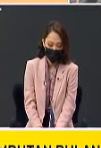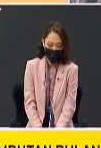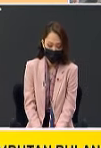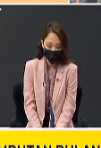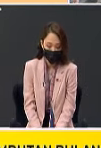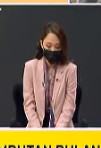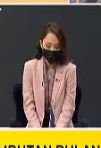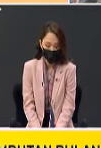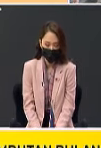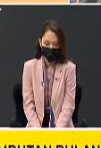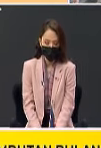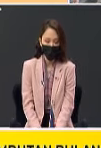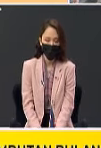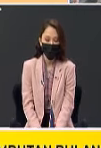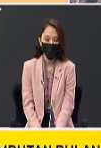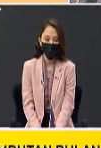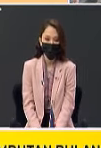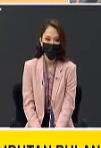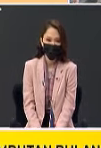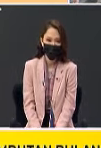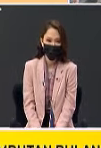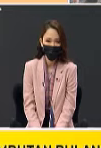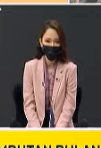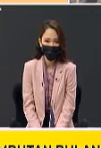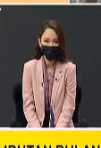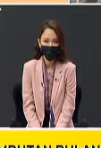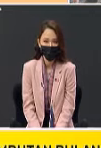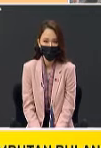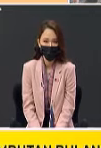bagi sambutan Bulan Kebangsaan pada kali ini.